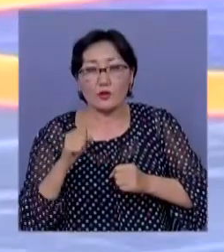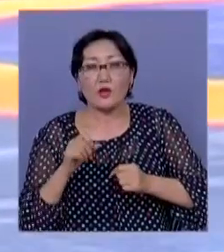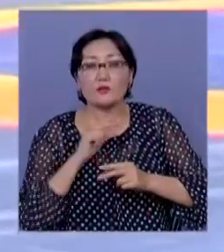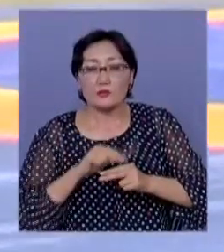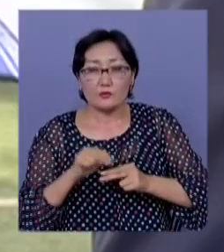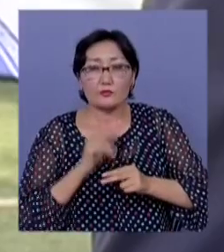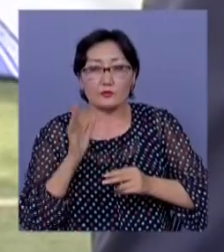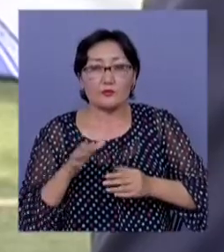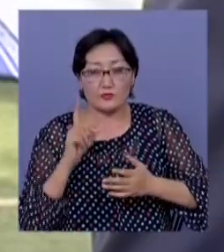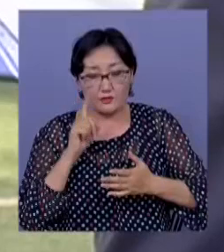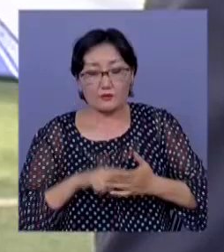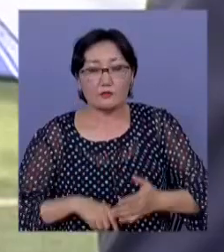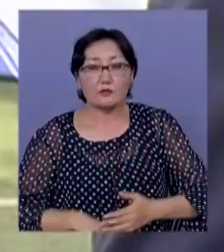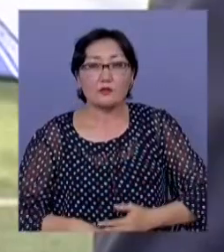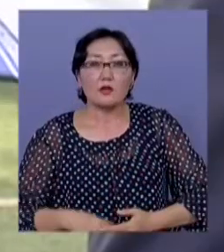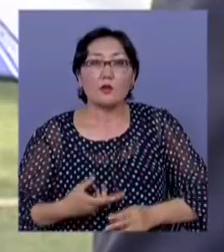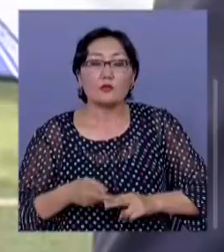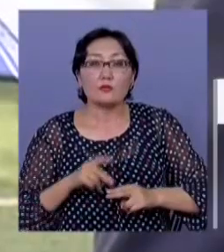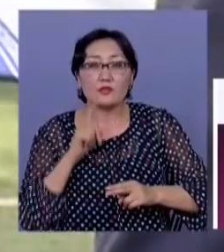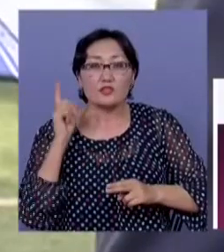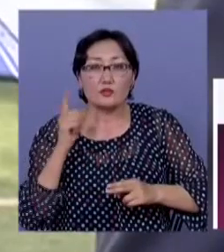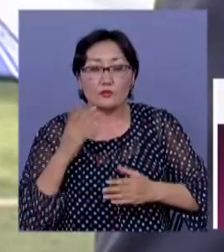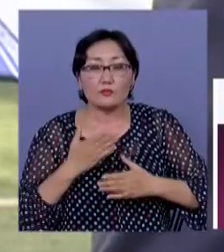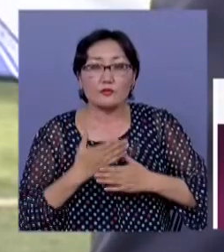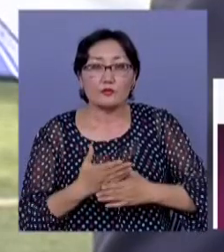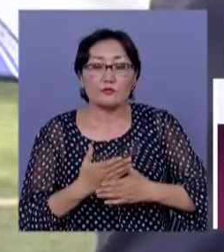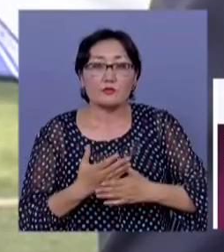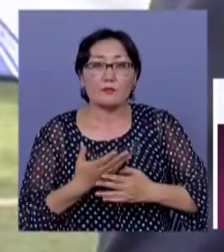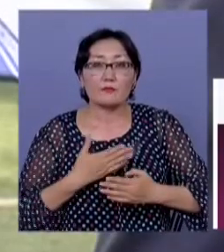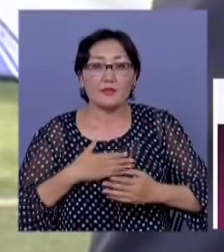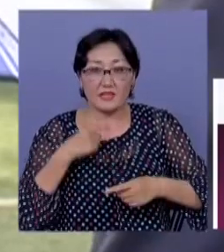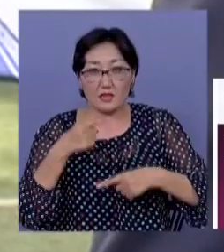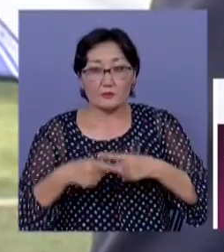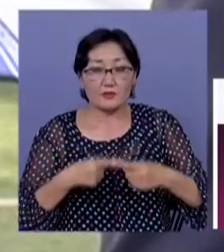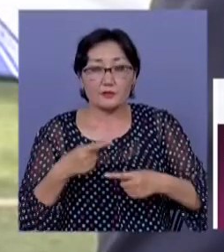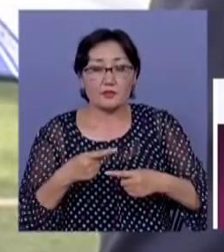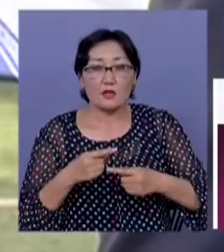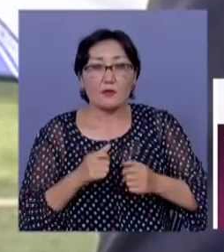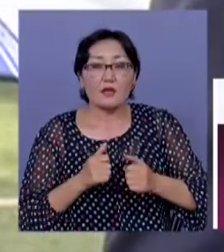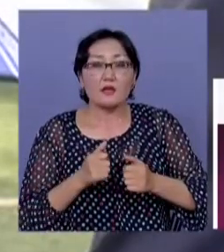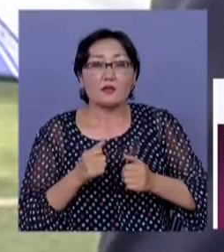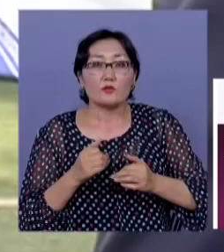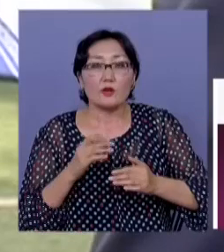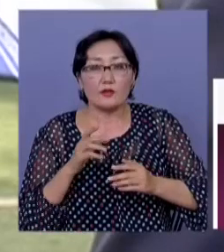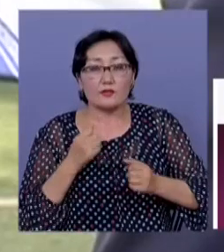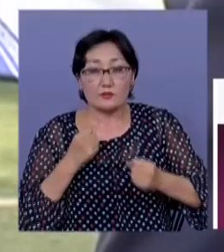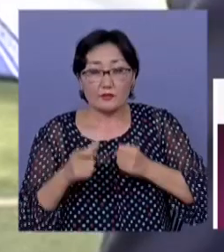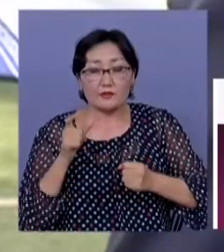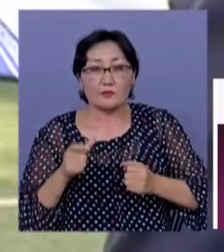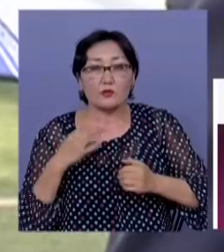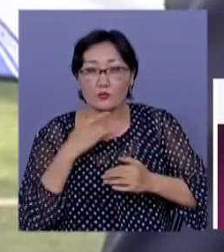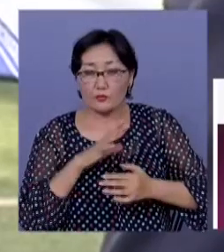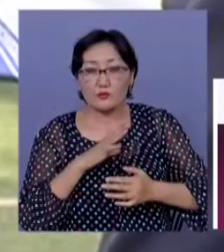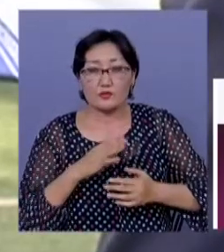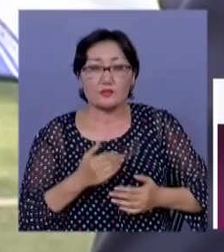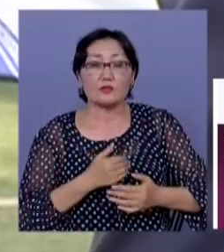етті. Бұның барлығы жастарға кішкене демеу болып, менің артымен еретін Избасабарым көбірек болса деген ниет қой, бәрімен